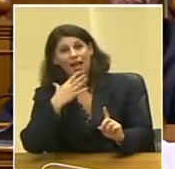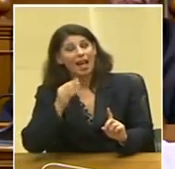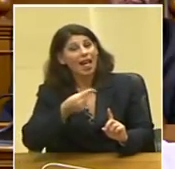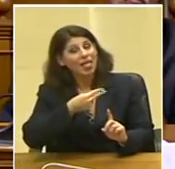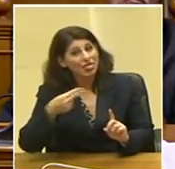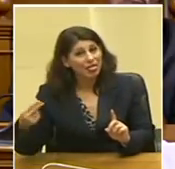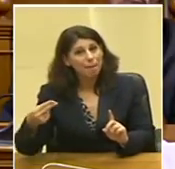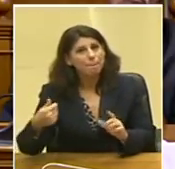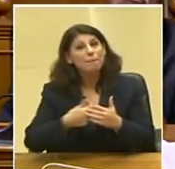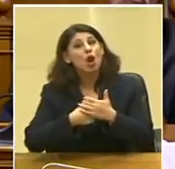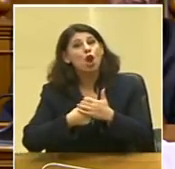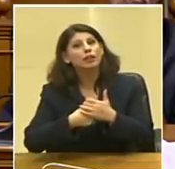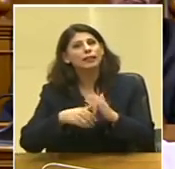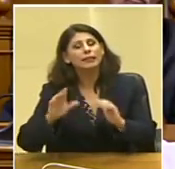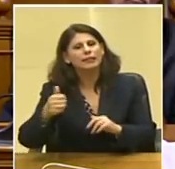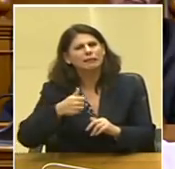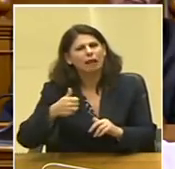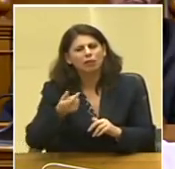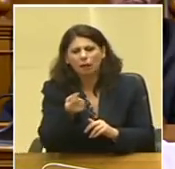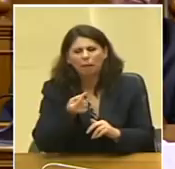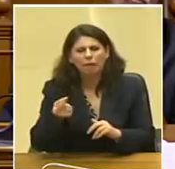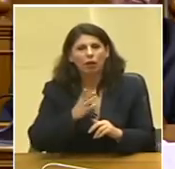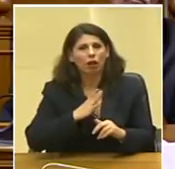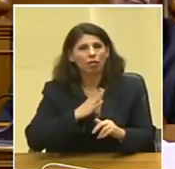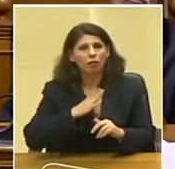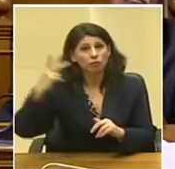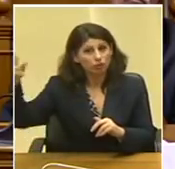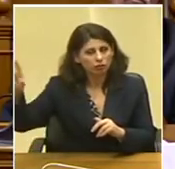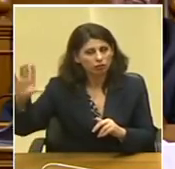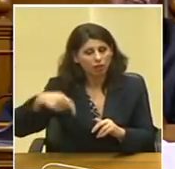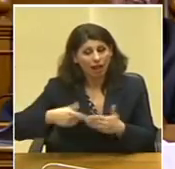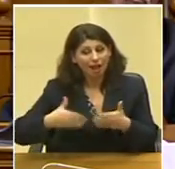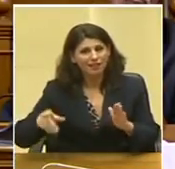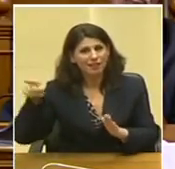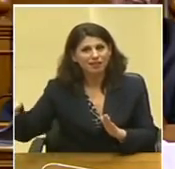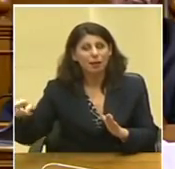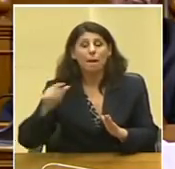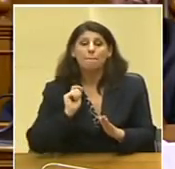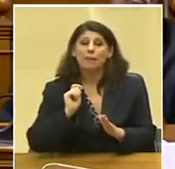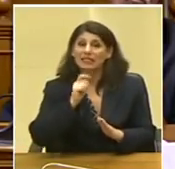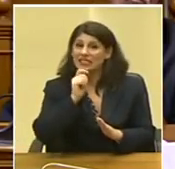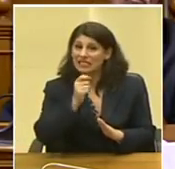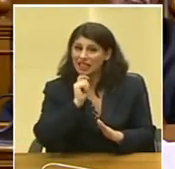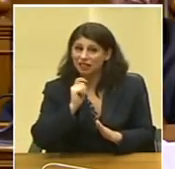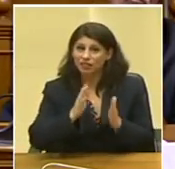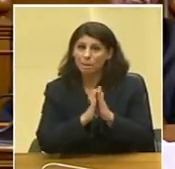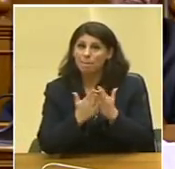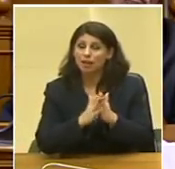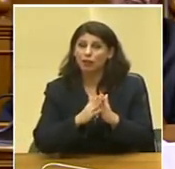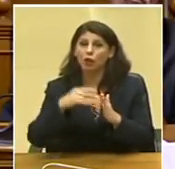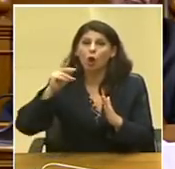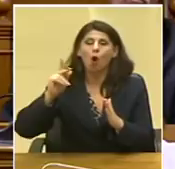μειονότητας ανοίξατε πρώτος εσείς, κύριε Μητσοτάκη. Με τη συνέντευξή σας στο περιοδικό Πολίτικο,